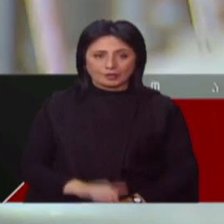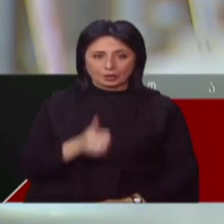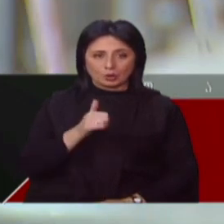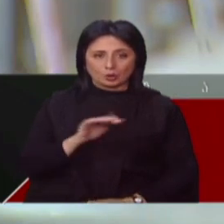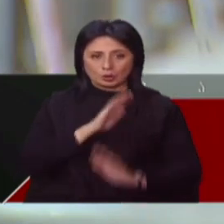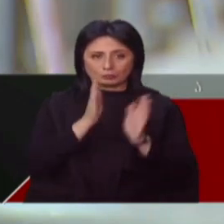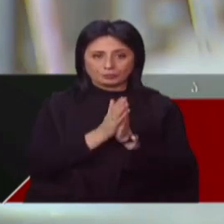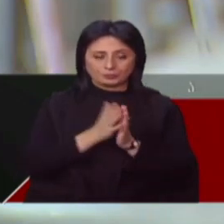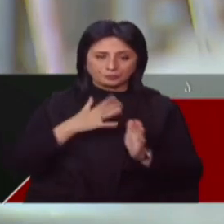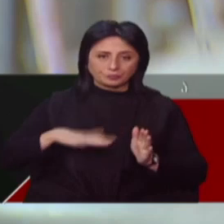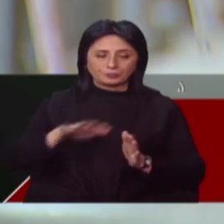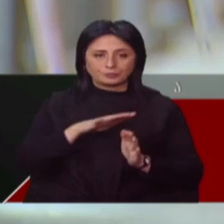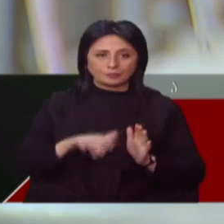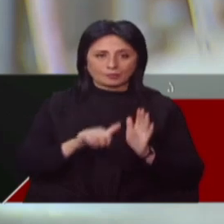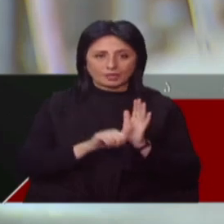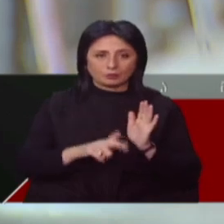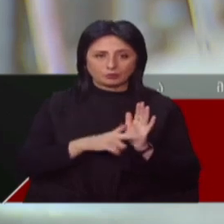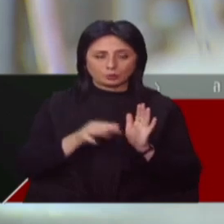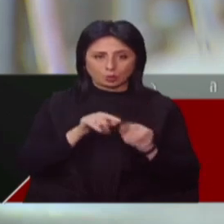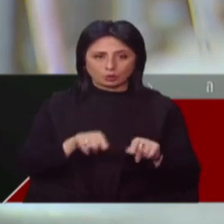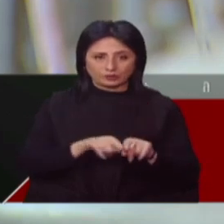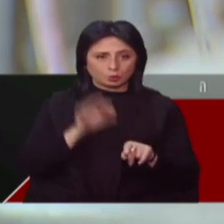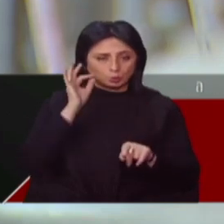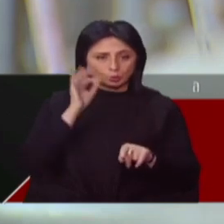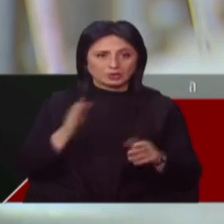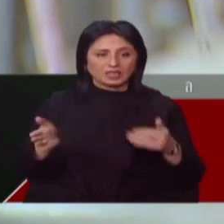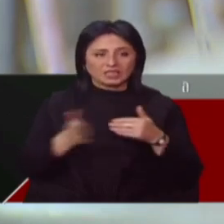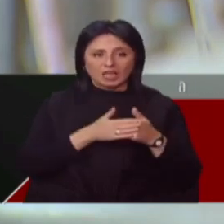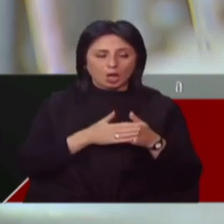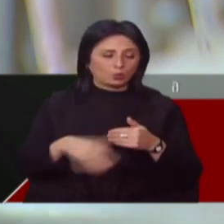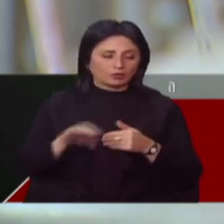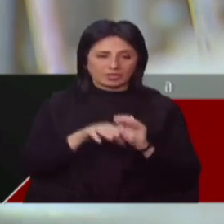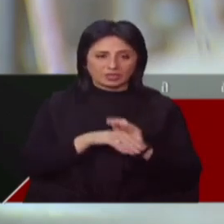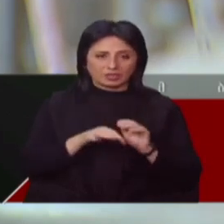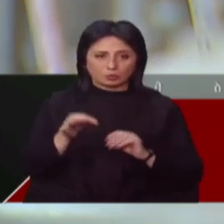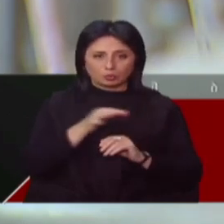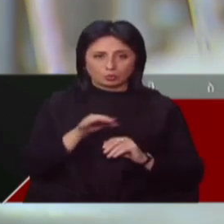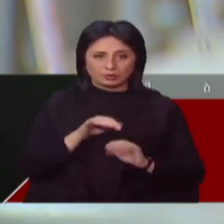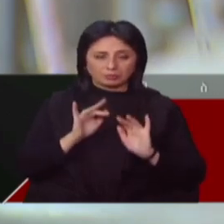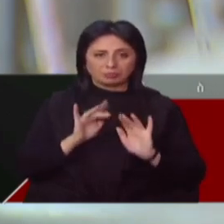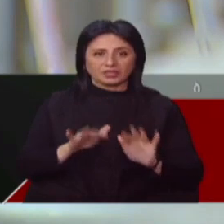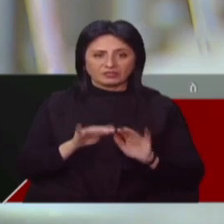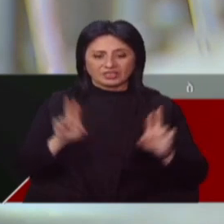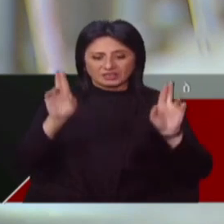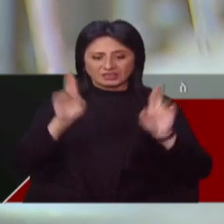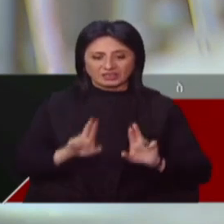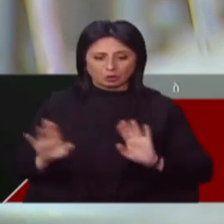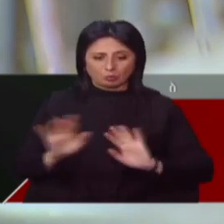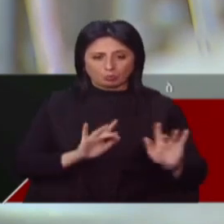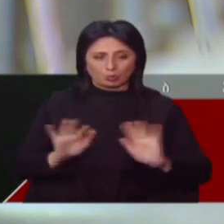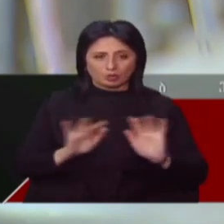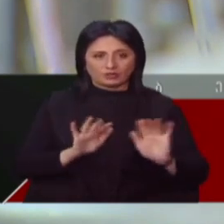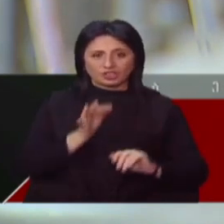როგორც მთელ საქართველოში, 67 ოლქში, ზუგდიდშიც დახურულია ყველა საარჩევნო უბანი და მიმდინარეობს სტანდარტული